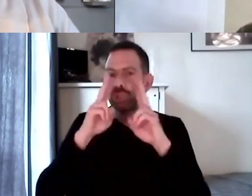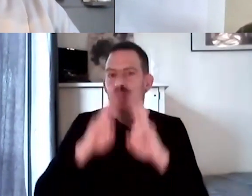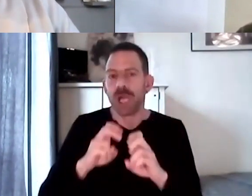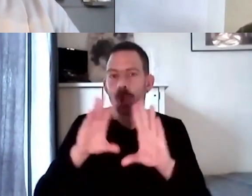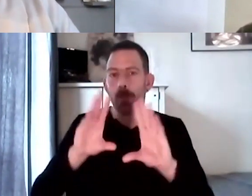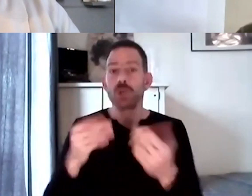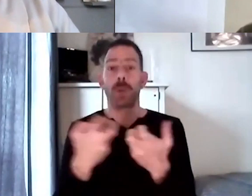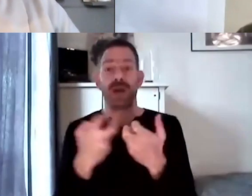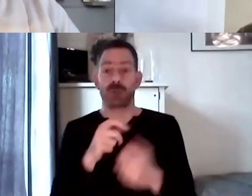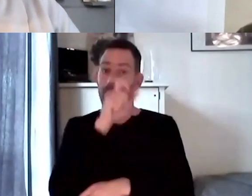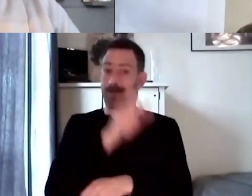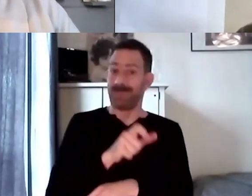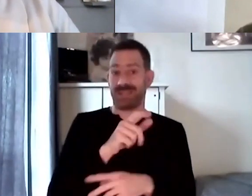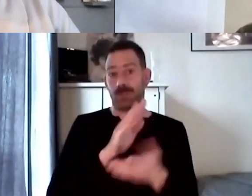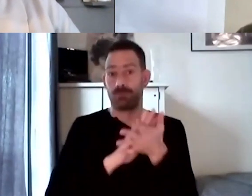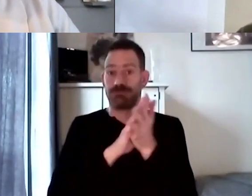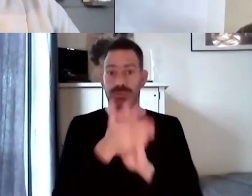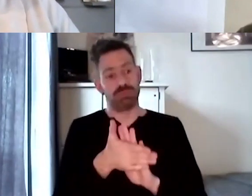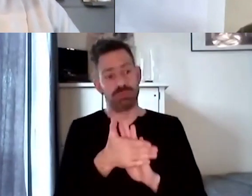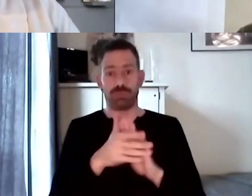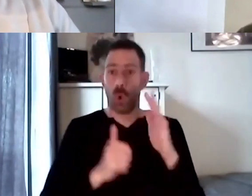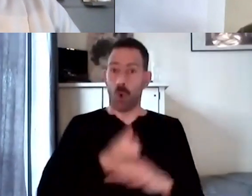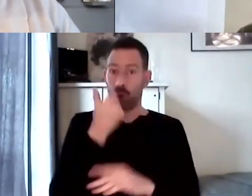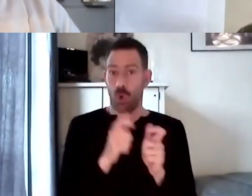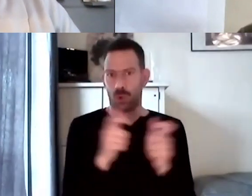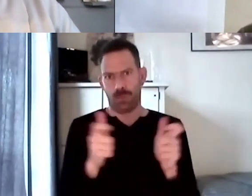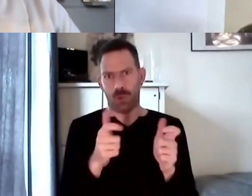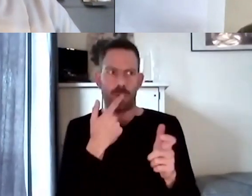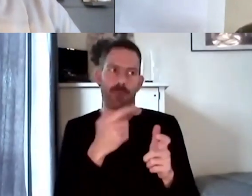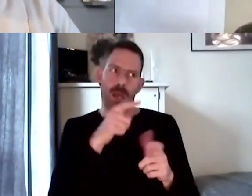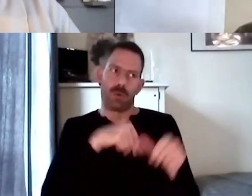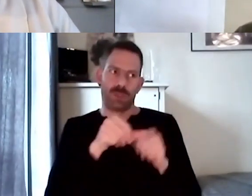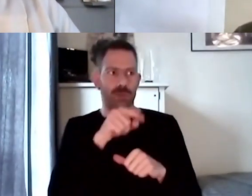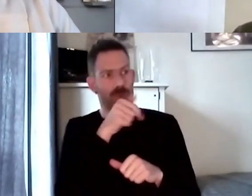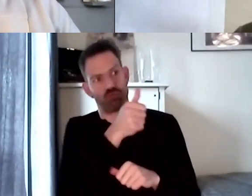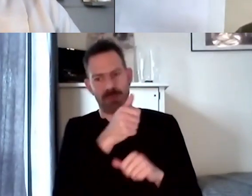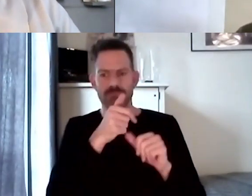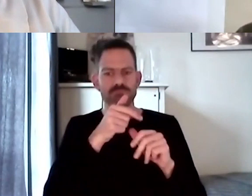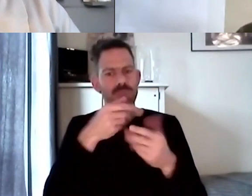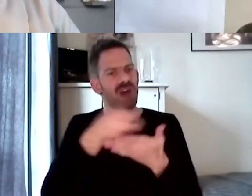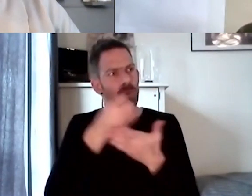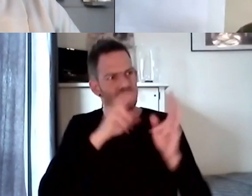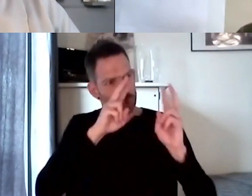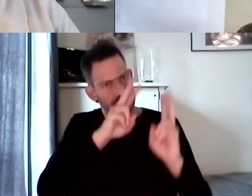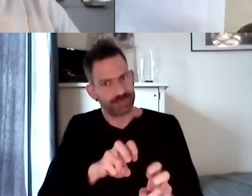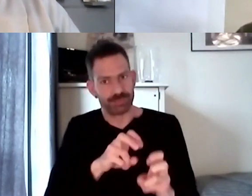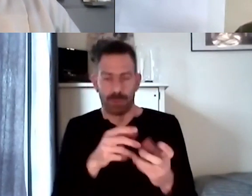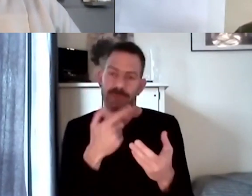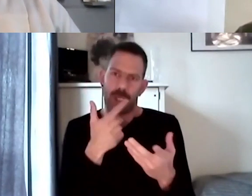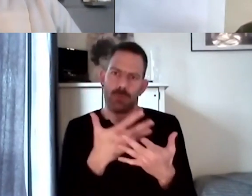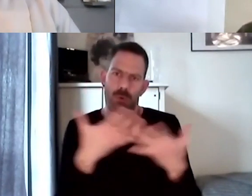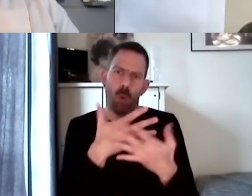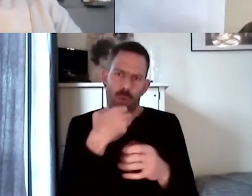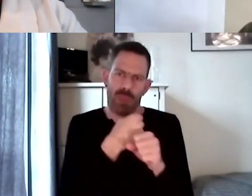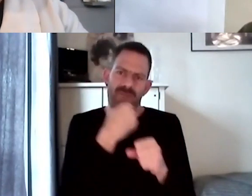devenir auto-entrepreneur, il faut qu'il se renseigne sur l'auto-entrepreneuriat. Enfin, il y a un certain nombre de recherches et de travail personnel à faire qui